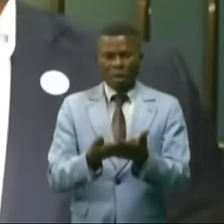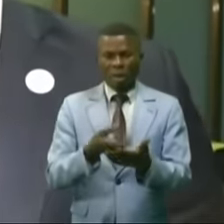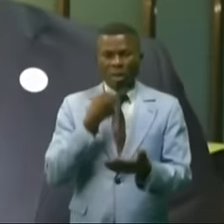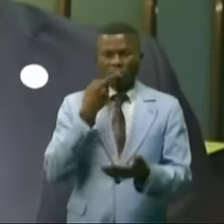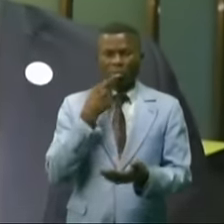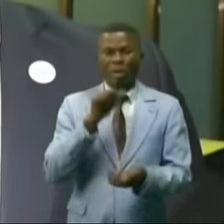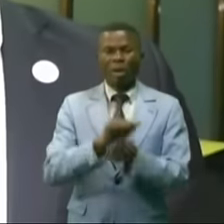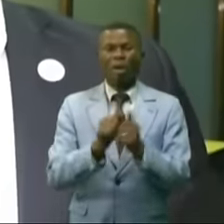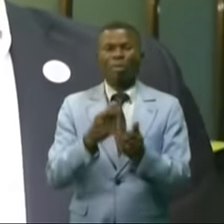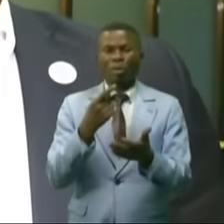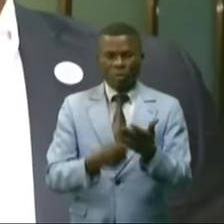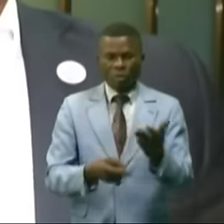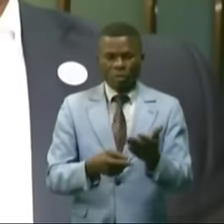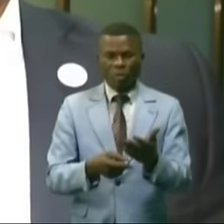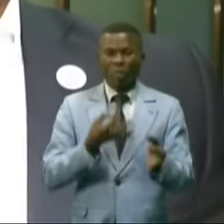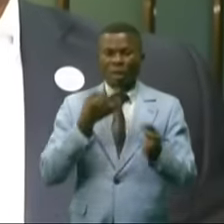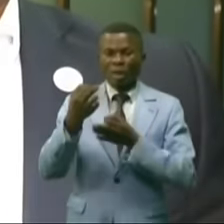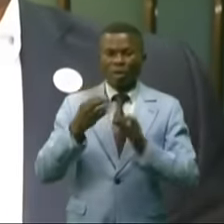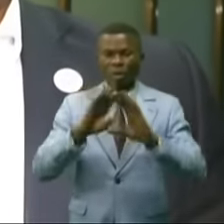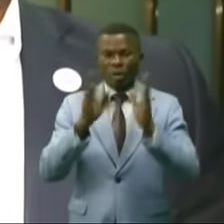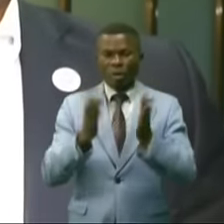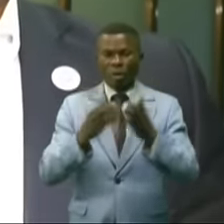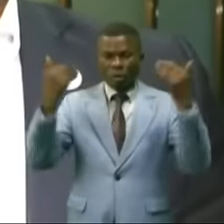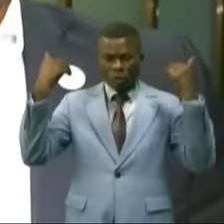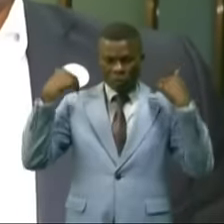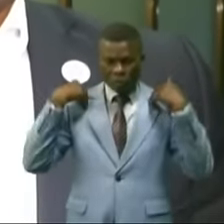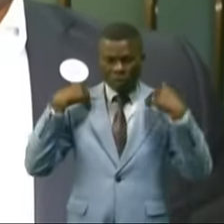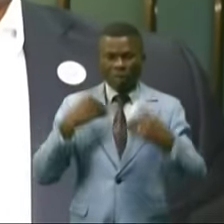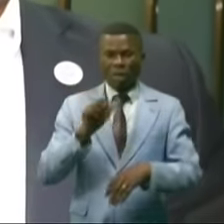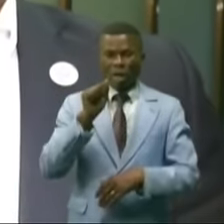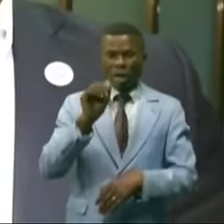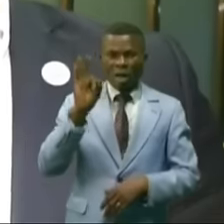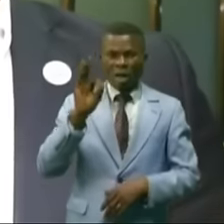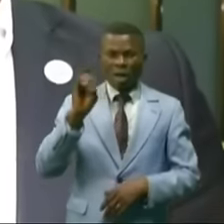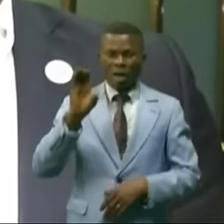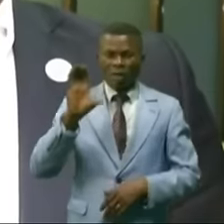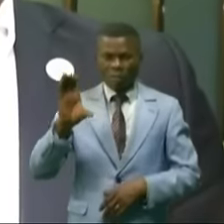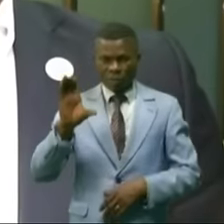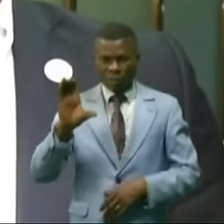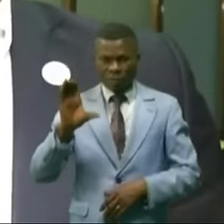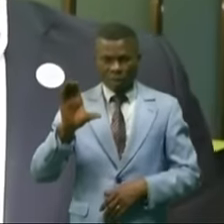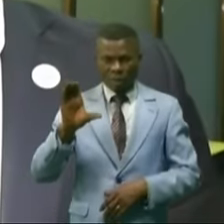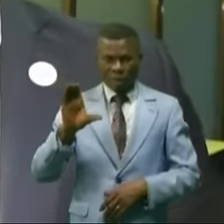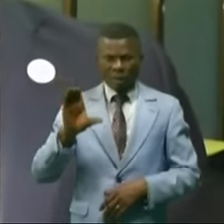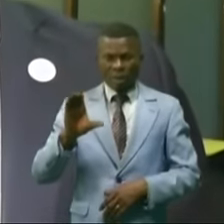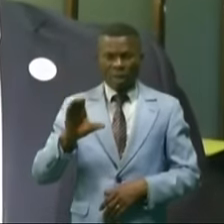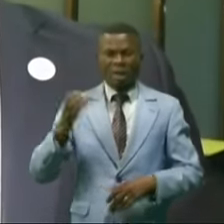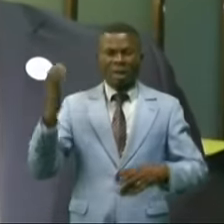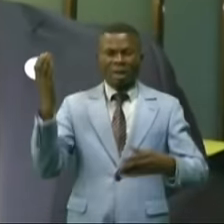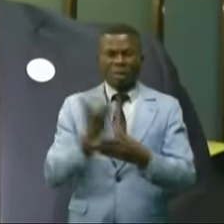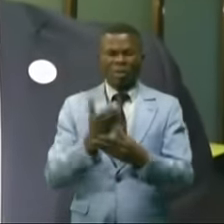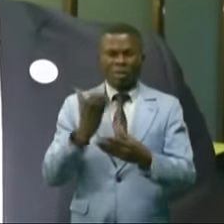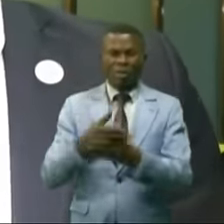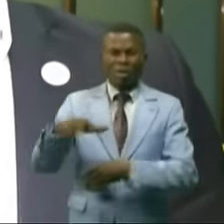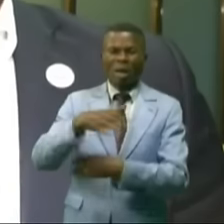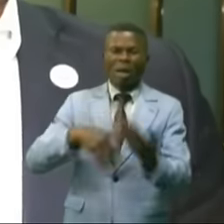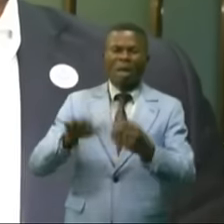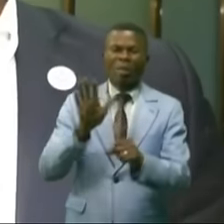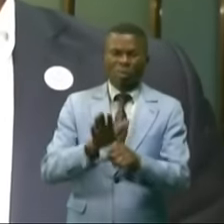apporté à la connaissance de l'autorité nationale de la FEC, c'est qu'il y a une tracasserie